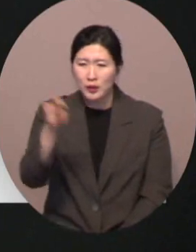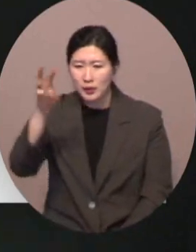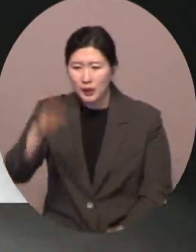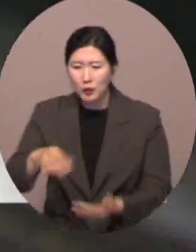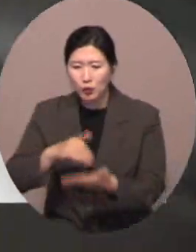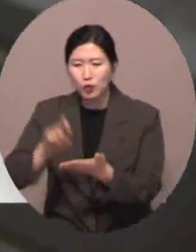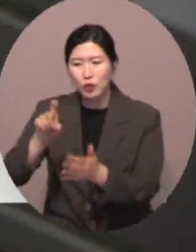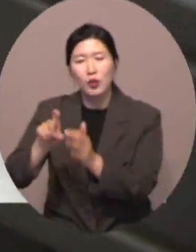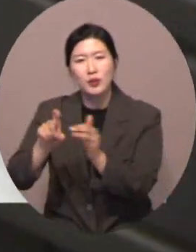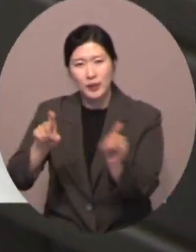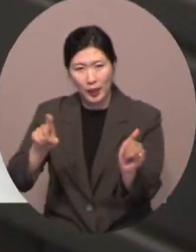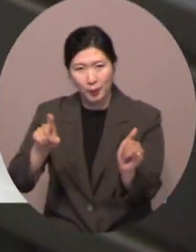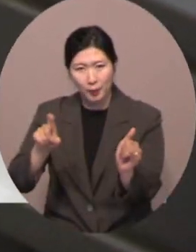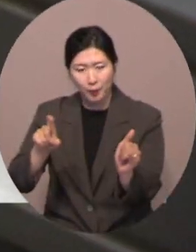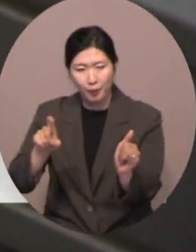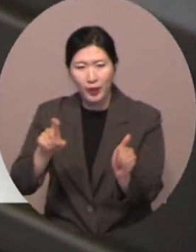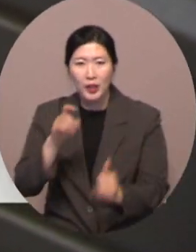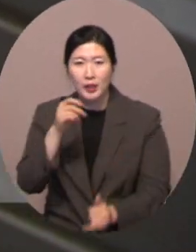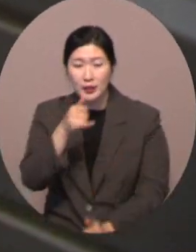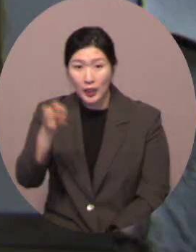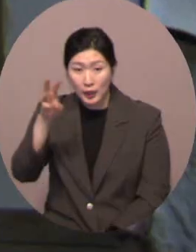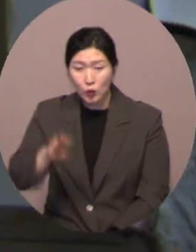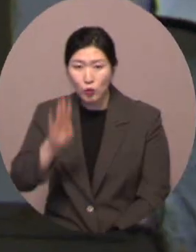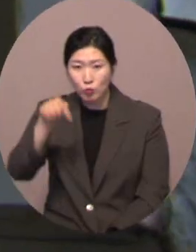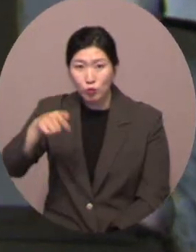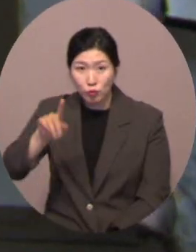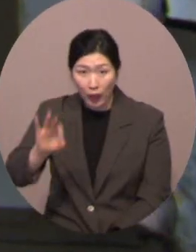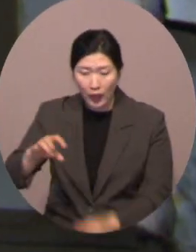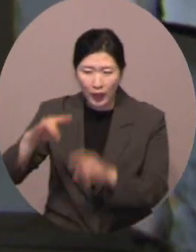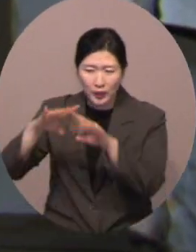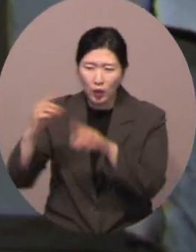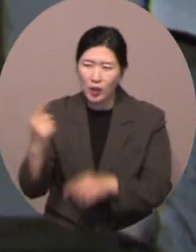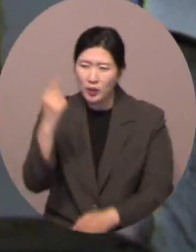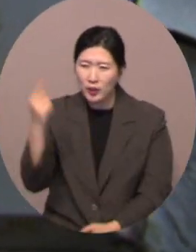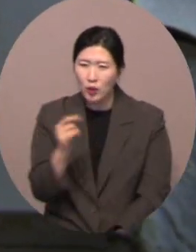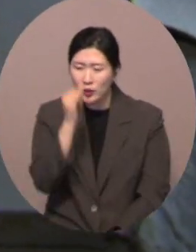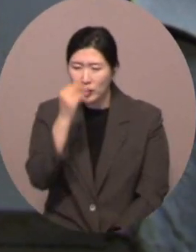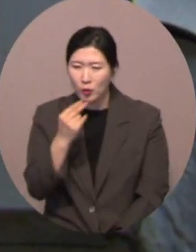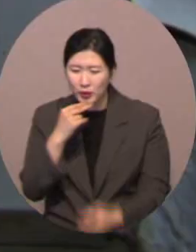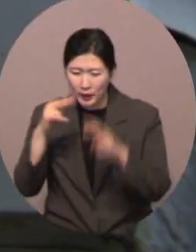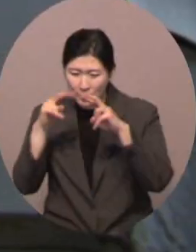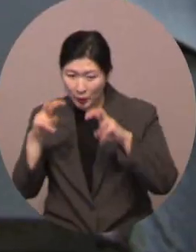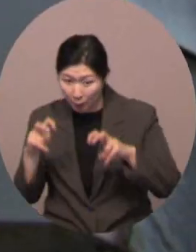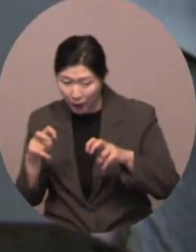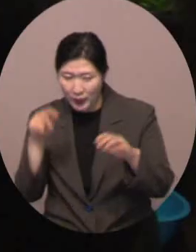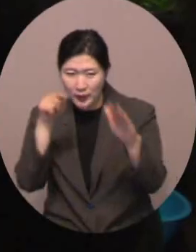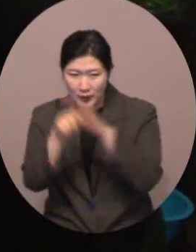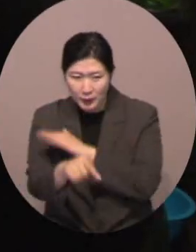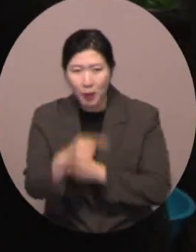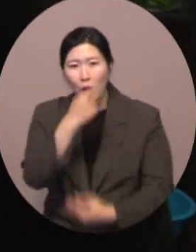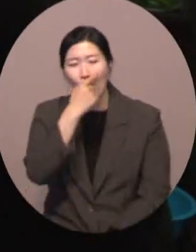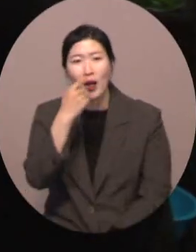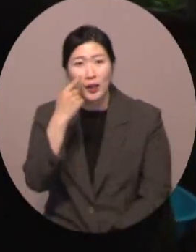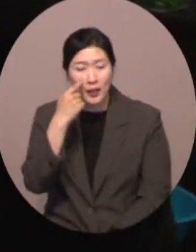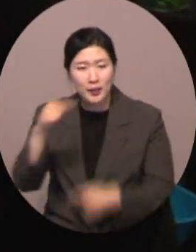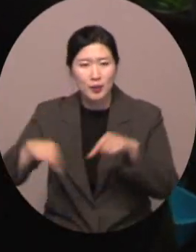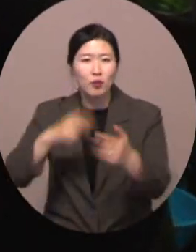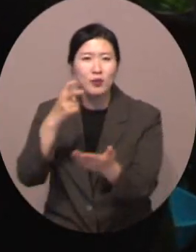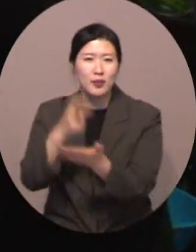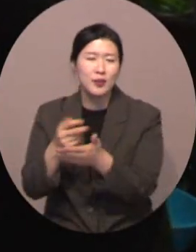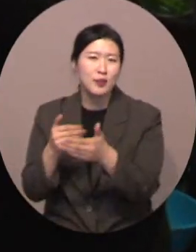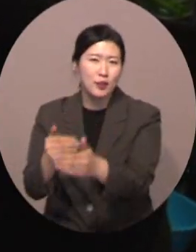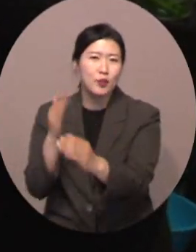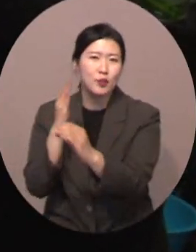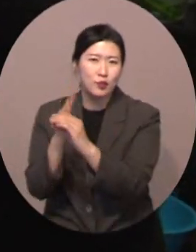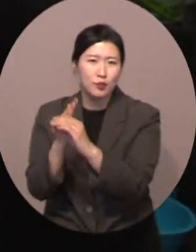열명 내외가 발생하는 가운데 세종 부강 면에서는 전력 사용량을 분석해 고독사에 대응하는 정책을 펴고